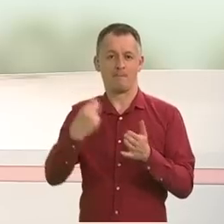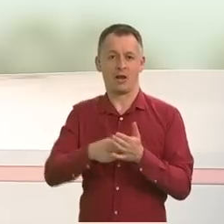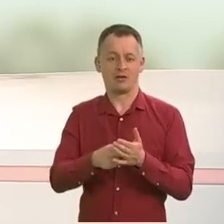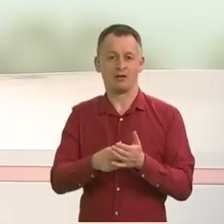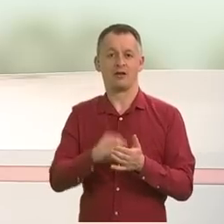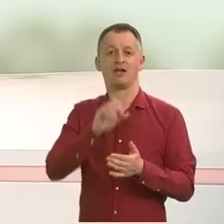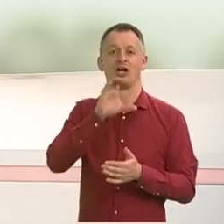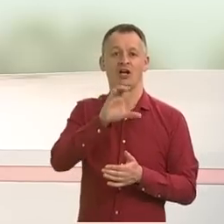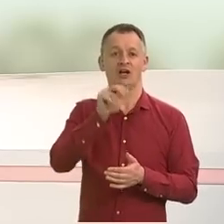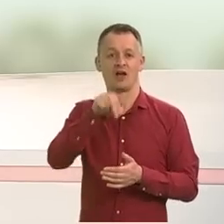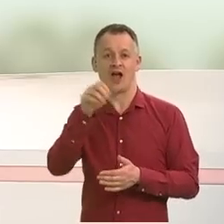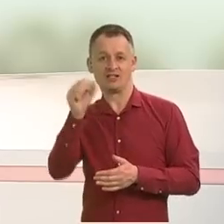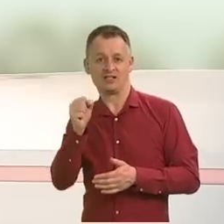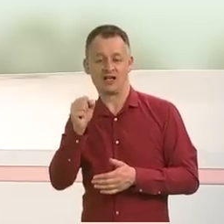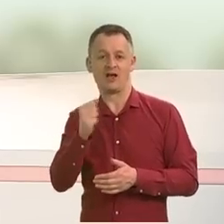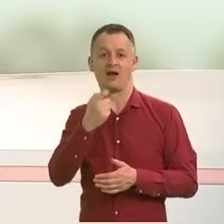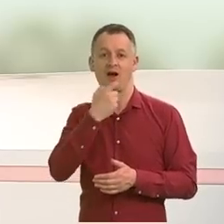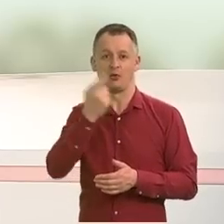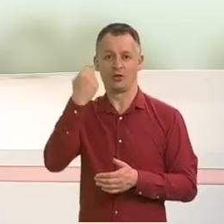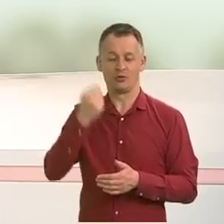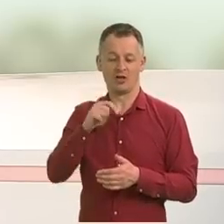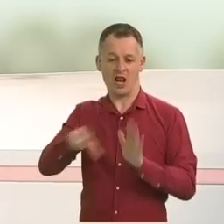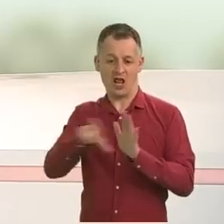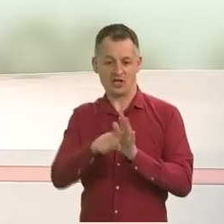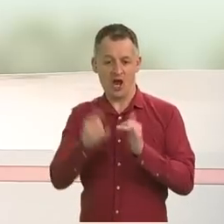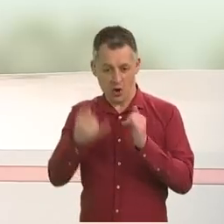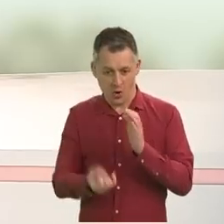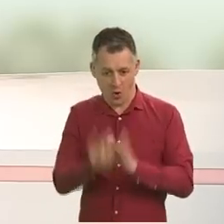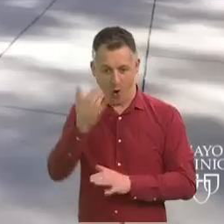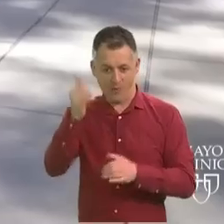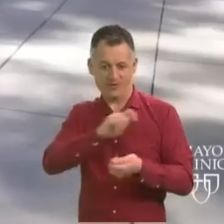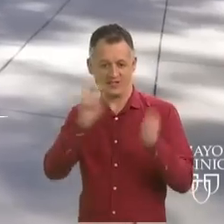doar anul trecut. Abia recent legea a fost schimbată.